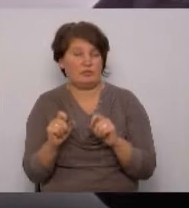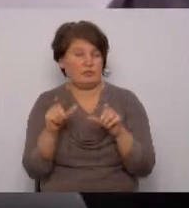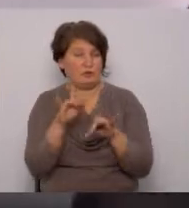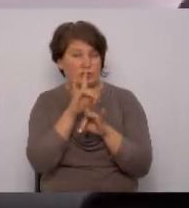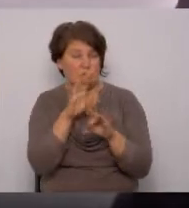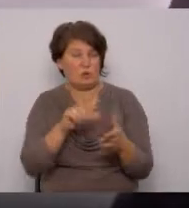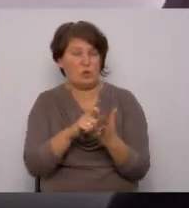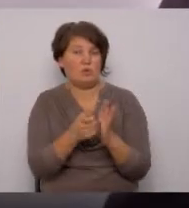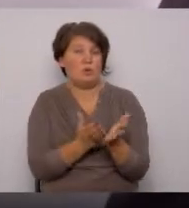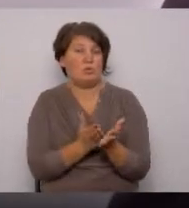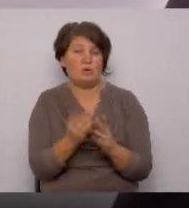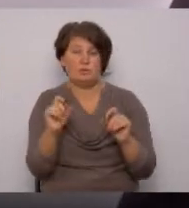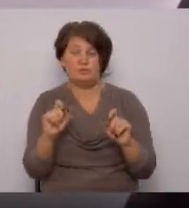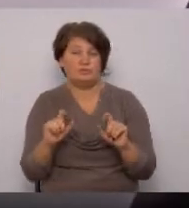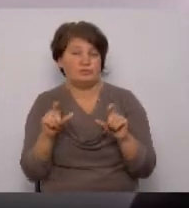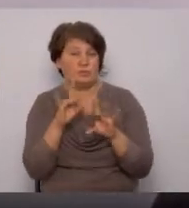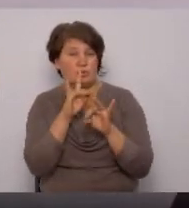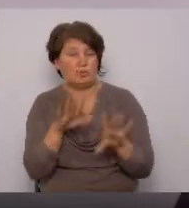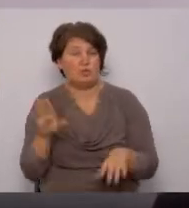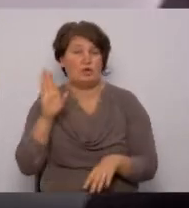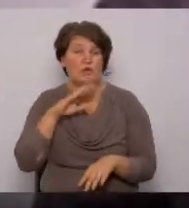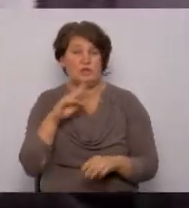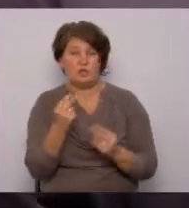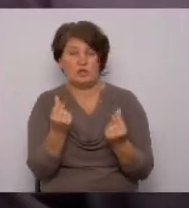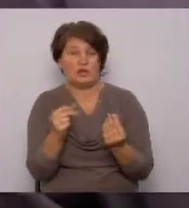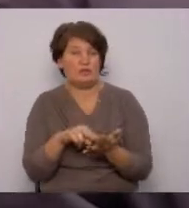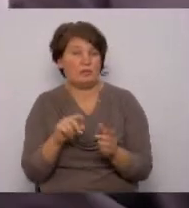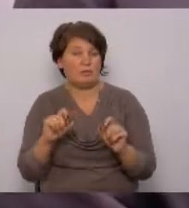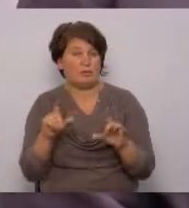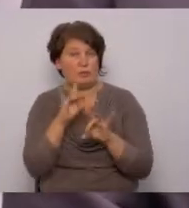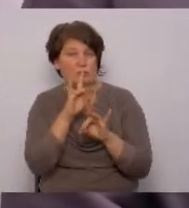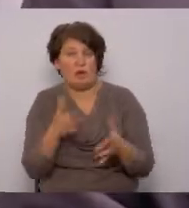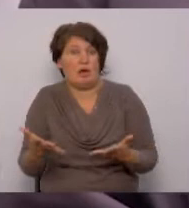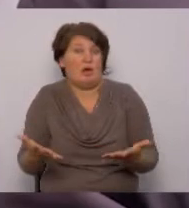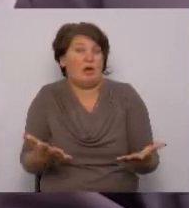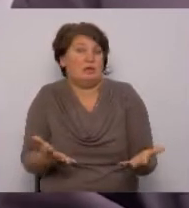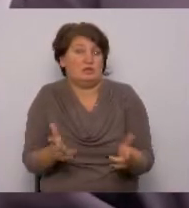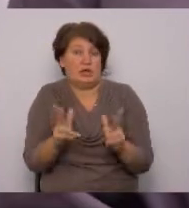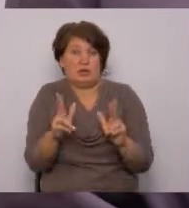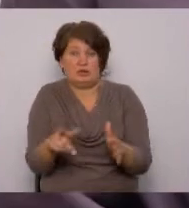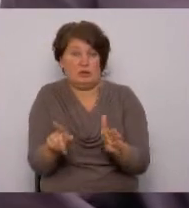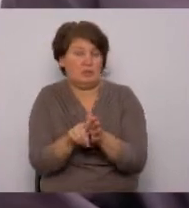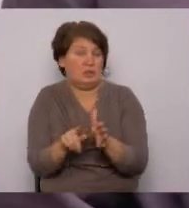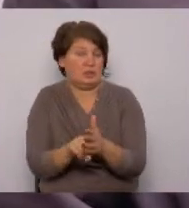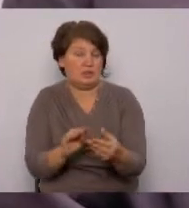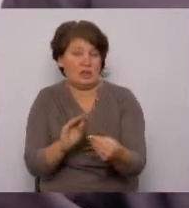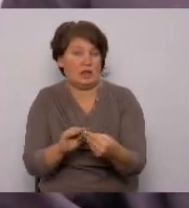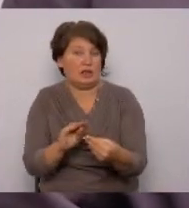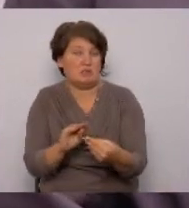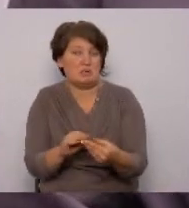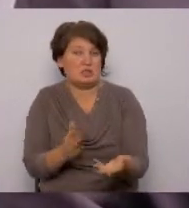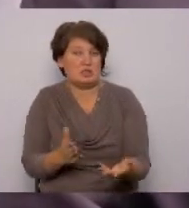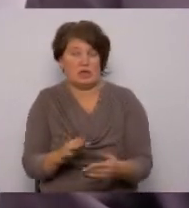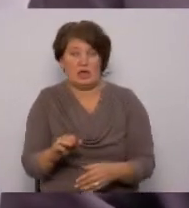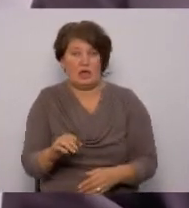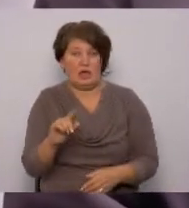комунальні послуги піднімати не будуть, на воду піднімати не будуть. Ну а за якої стадії пенсія на місці,